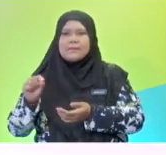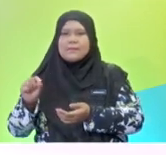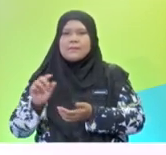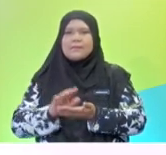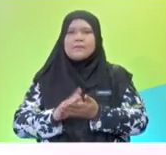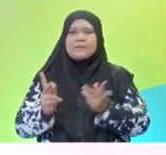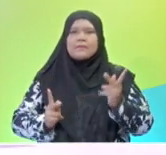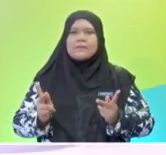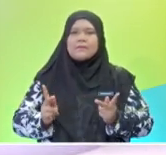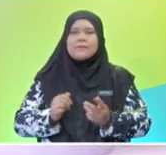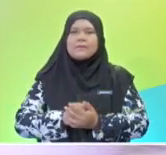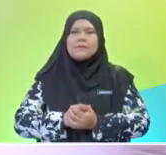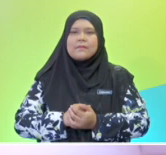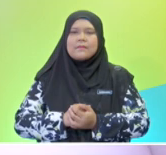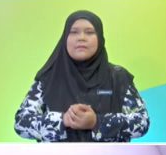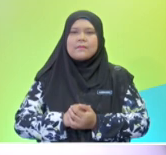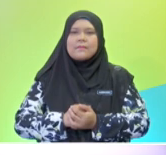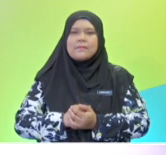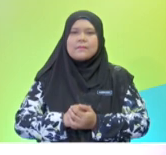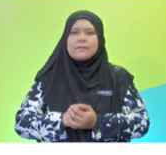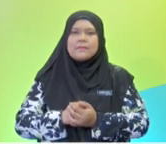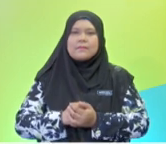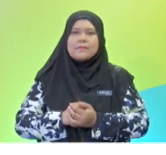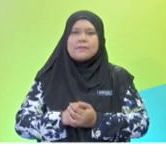kereta. Membantu meringankan